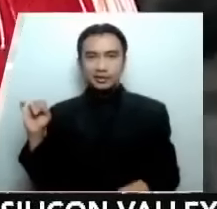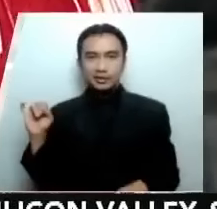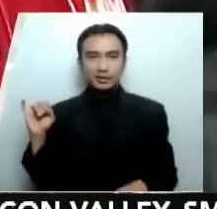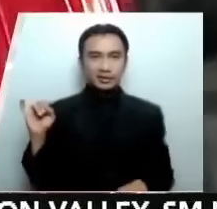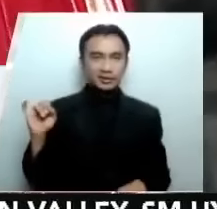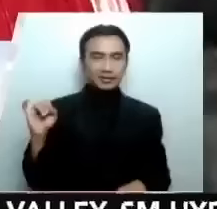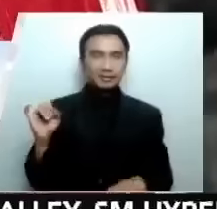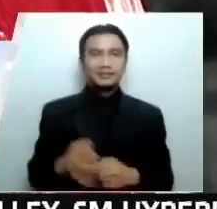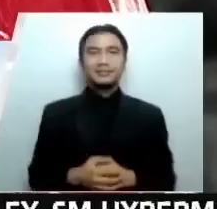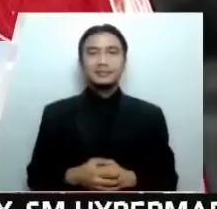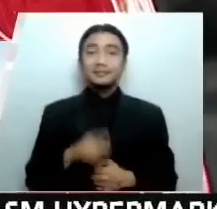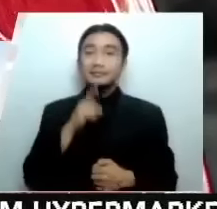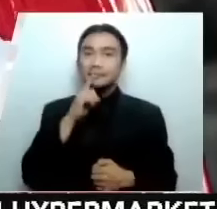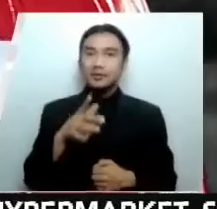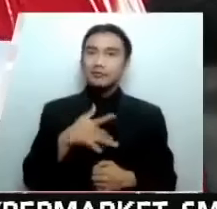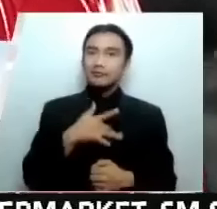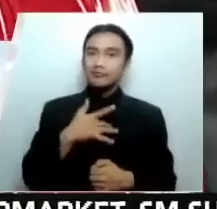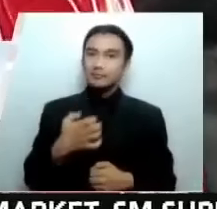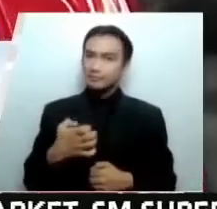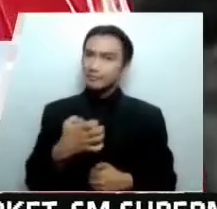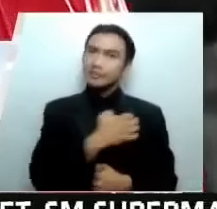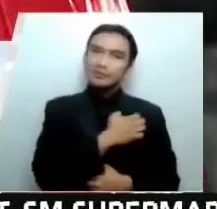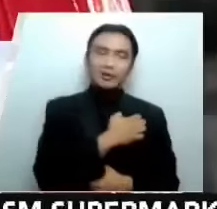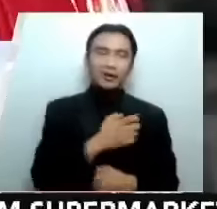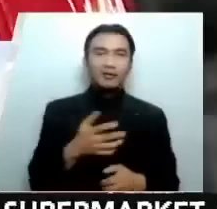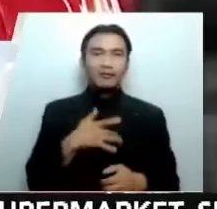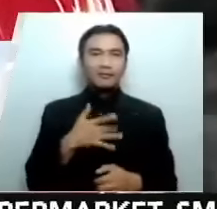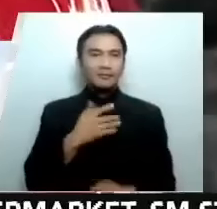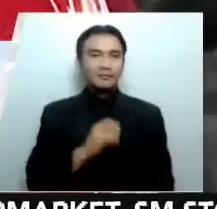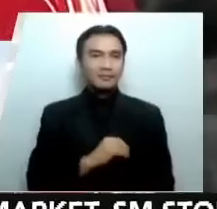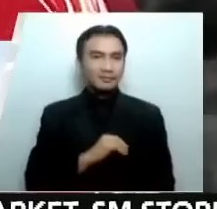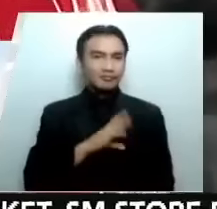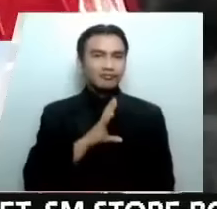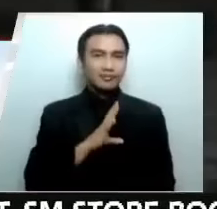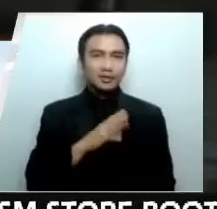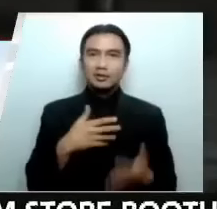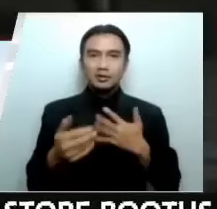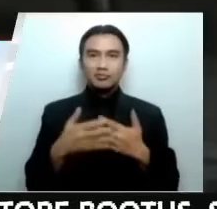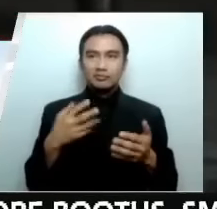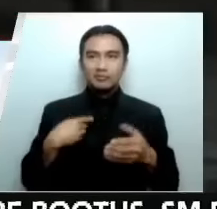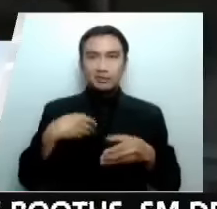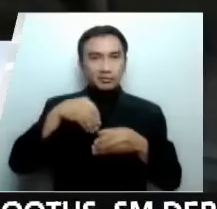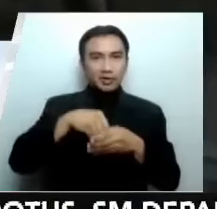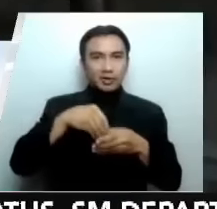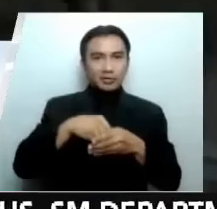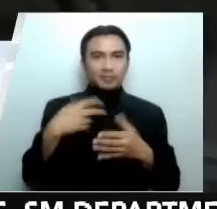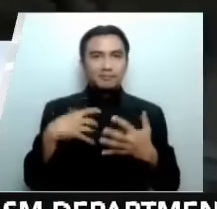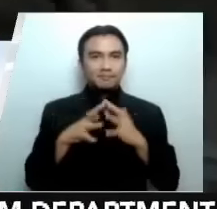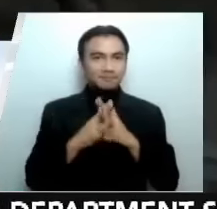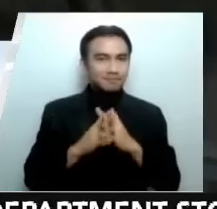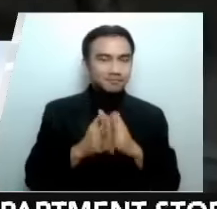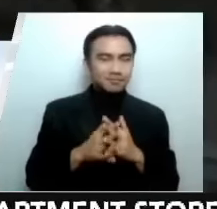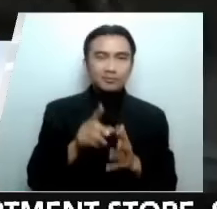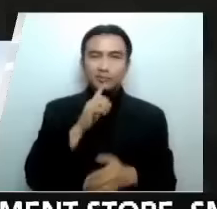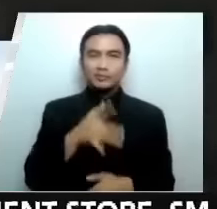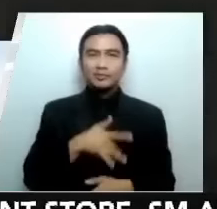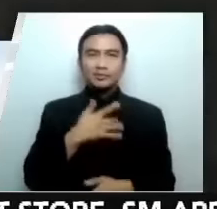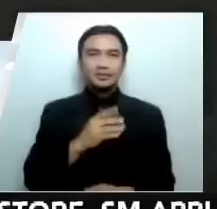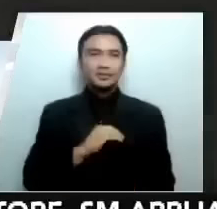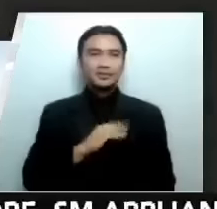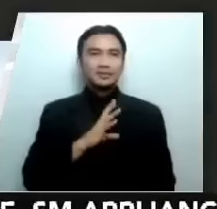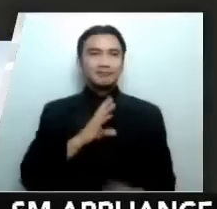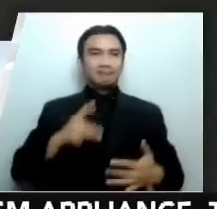very empowered. I feel very fulfilled when I am in the ring. Pag nag-wrestling ako, sobrang buhay na buhay ako.